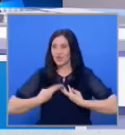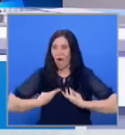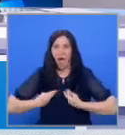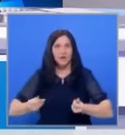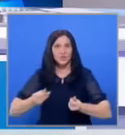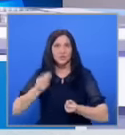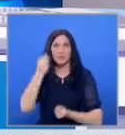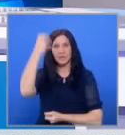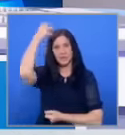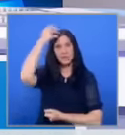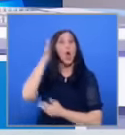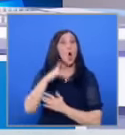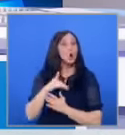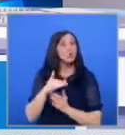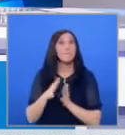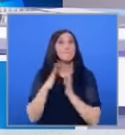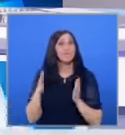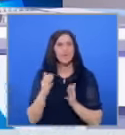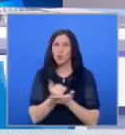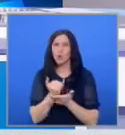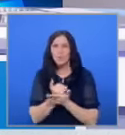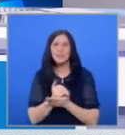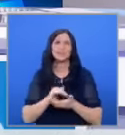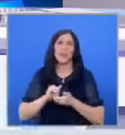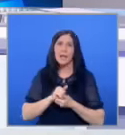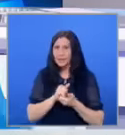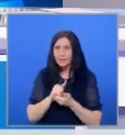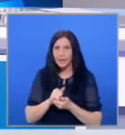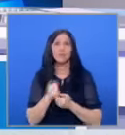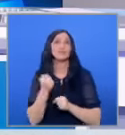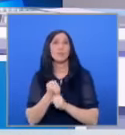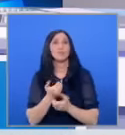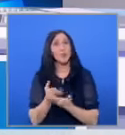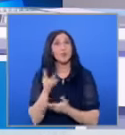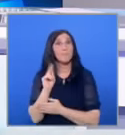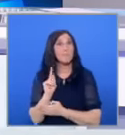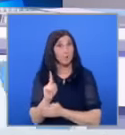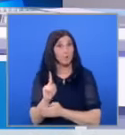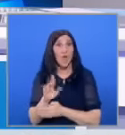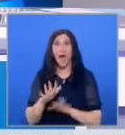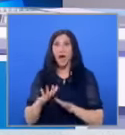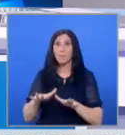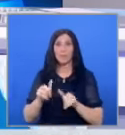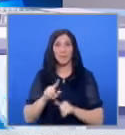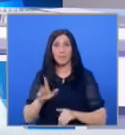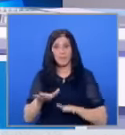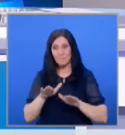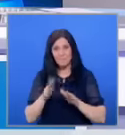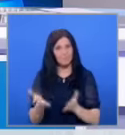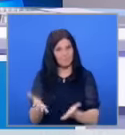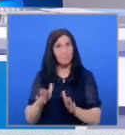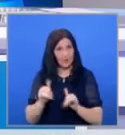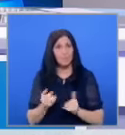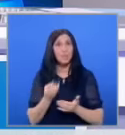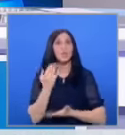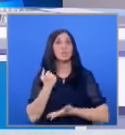на държавата. Още повече, че икономисти, синдикалисти и работодатели предупреждават, че ако парламентът не приеме нов бюджет или поне не удължи